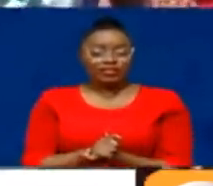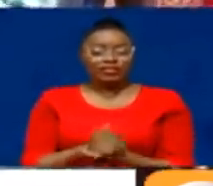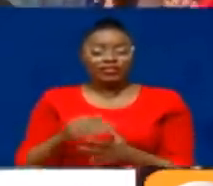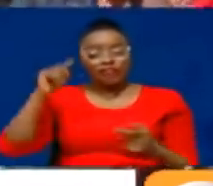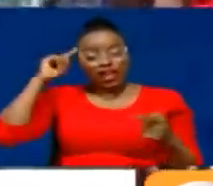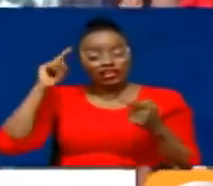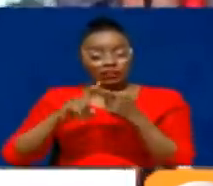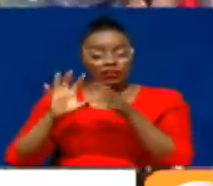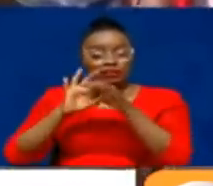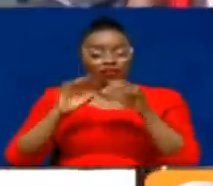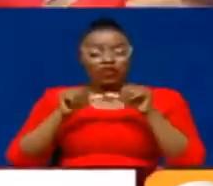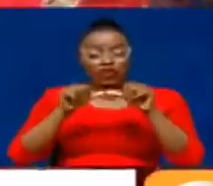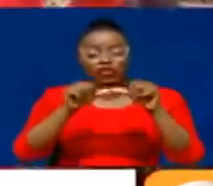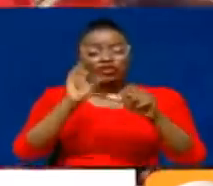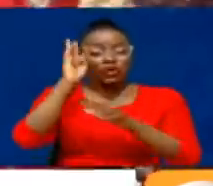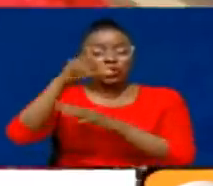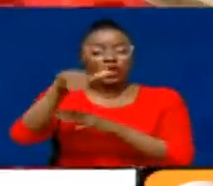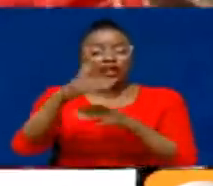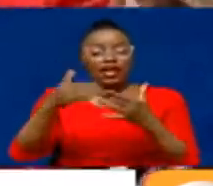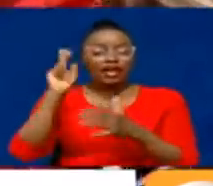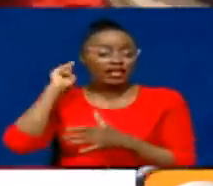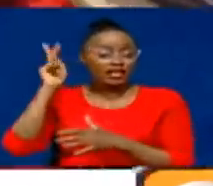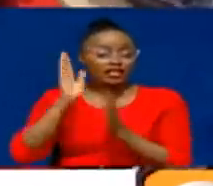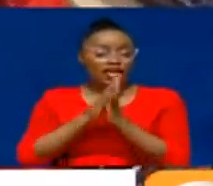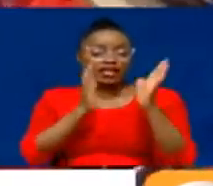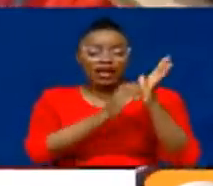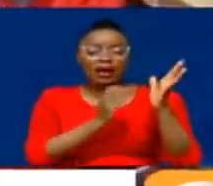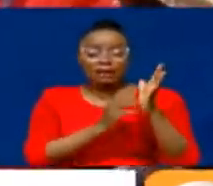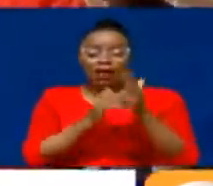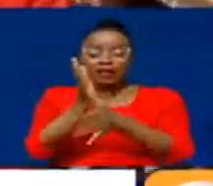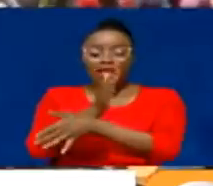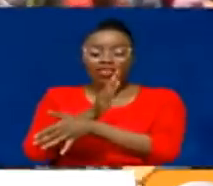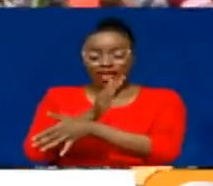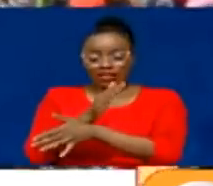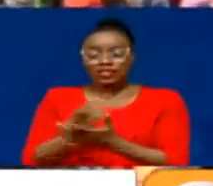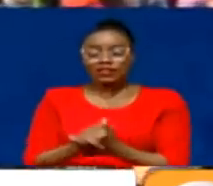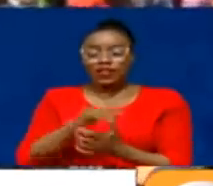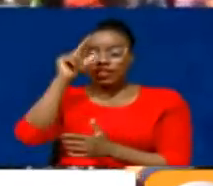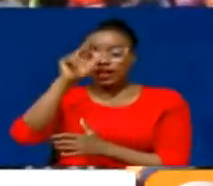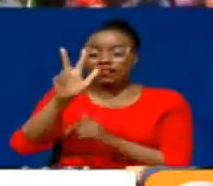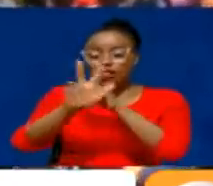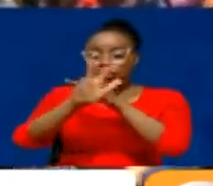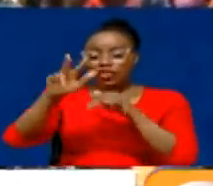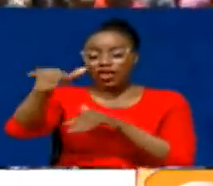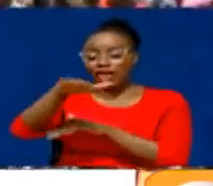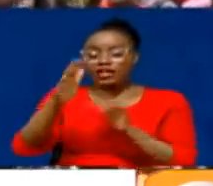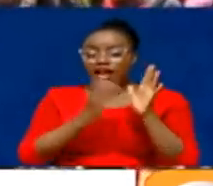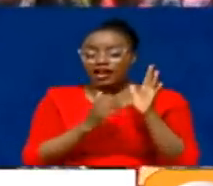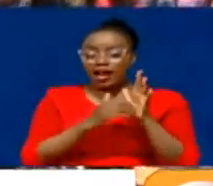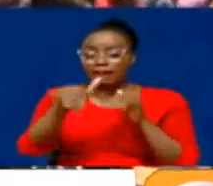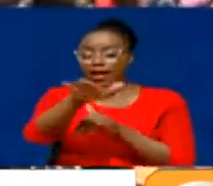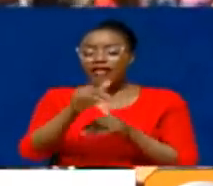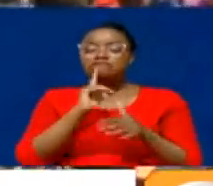Siasa za Azimio zitaelekezwa katika kaunti za Kisii na Machakos Alhamisi hii. Magavana watatu wa eneo hili la